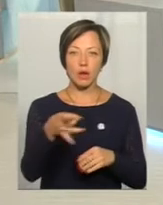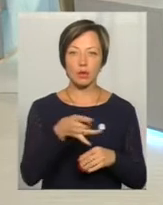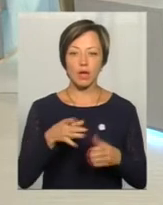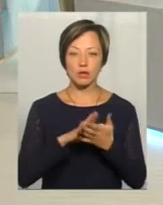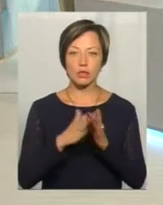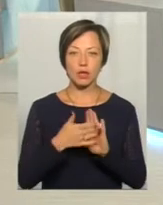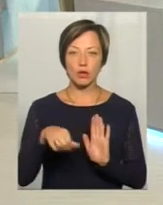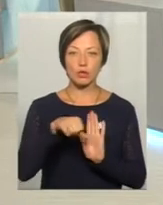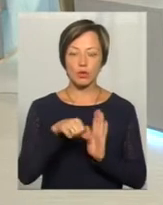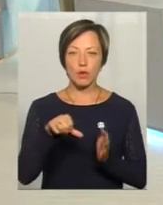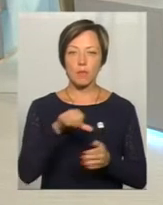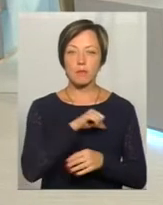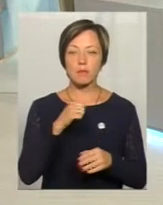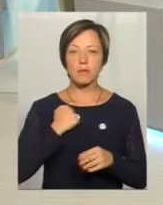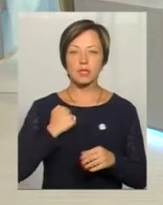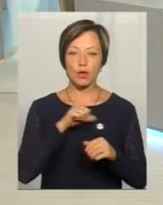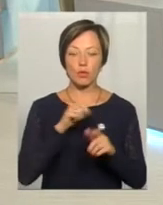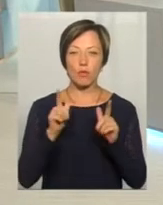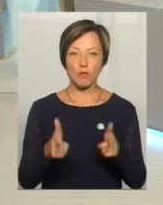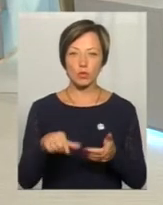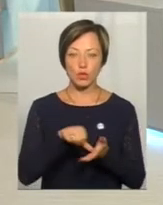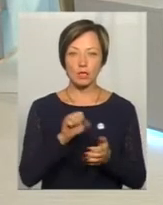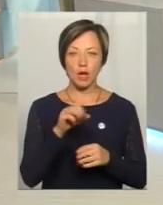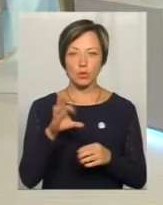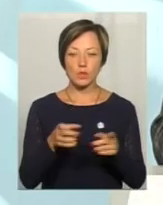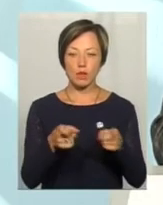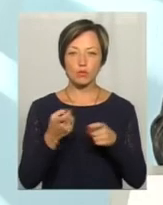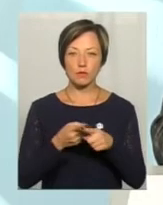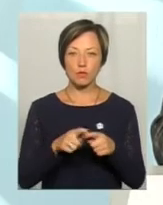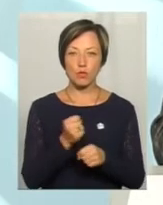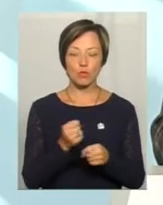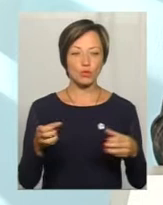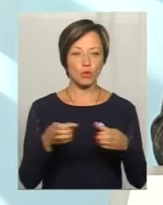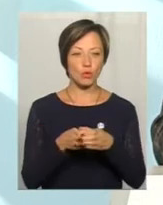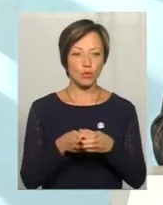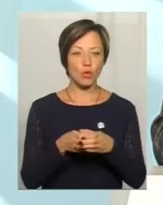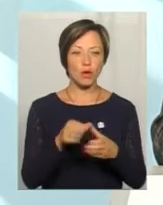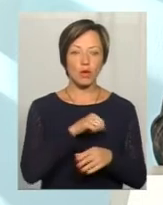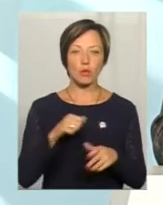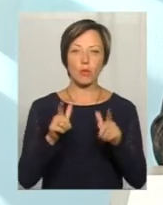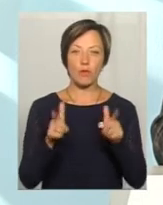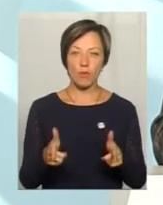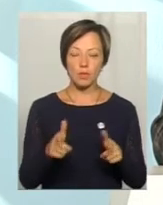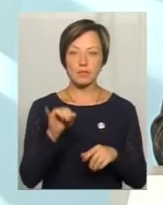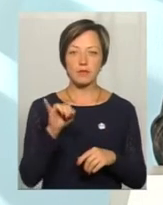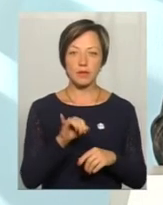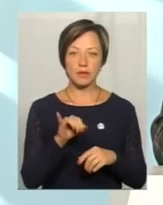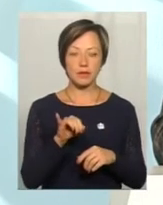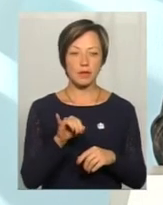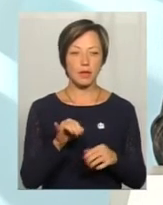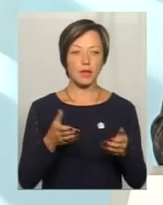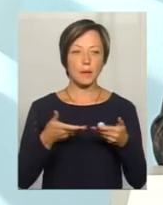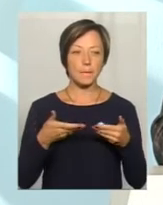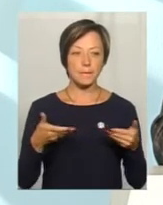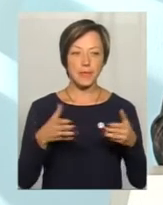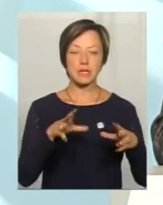бійця-добровольця, учасника АТО, ми залучили в цю робочу групу добровольців і ми